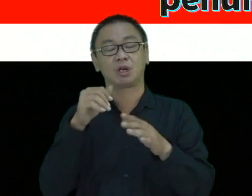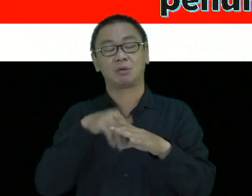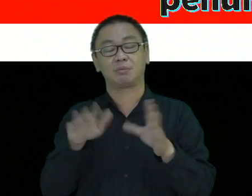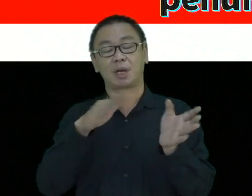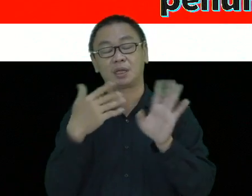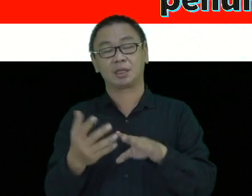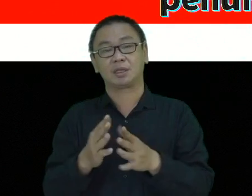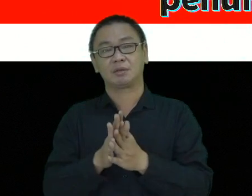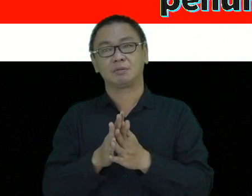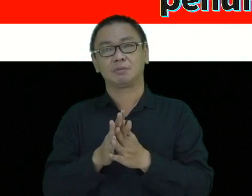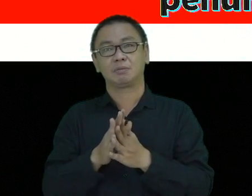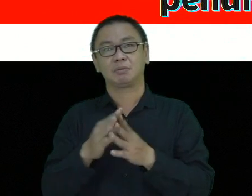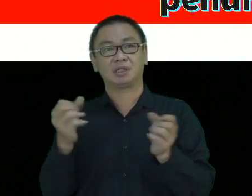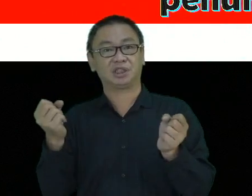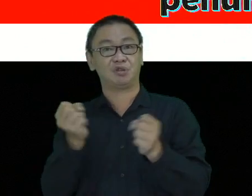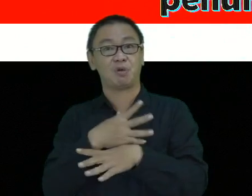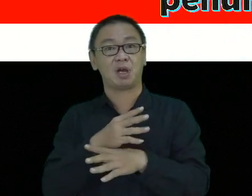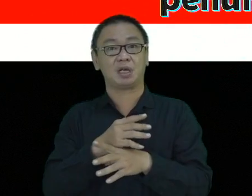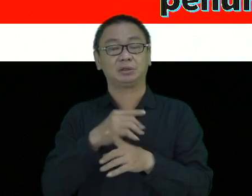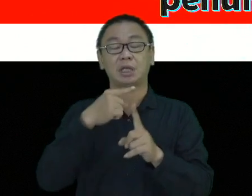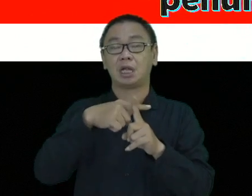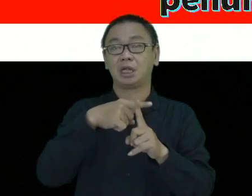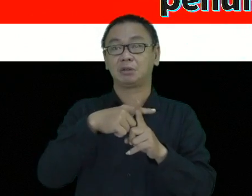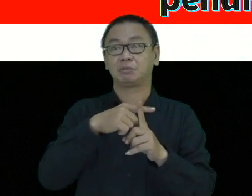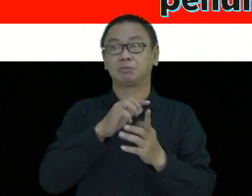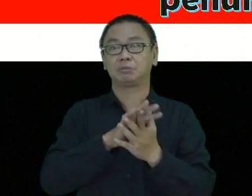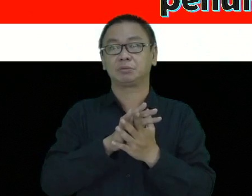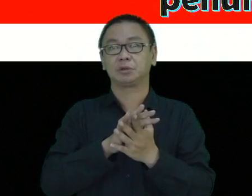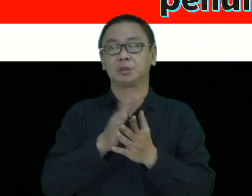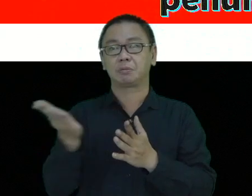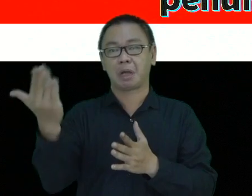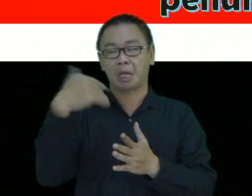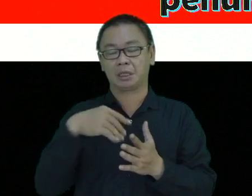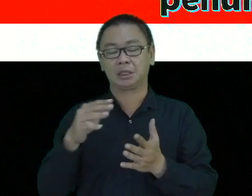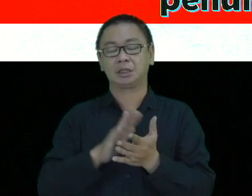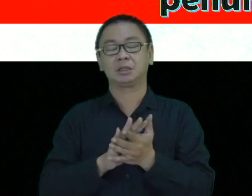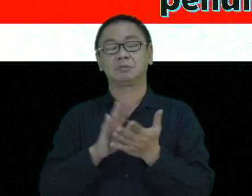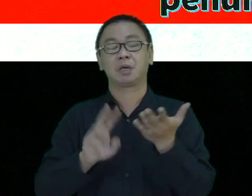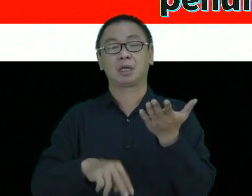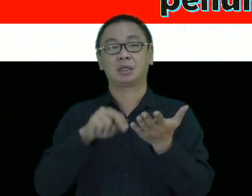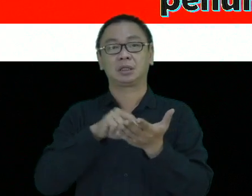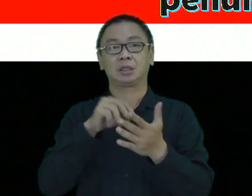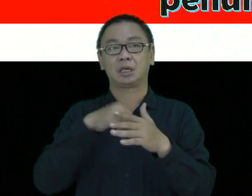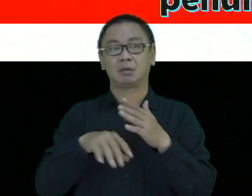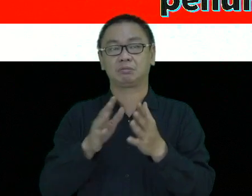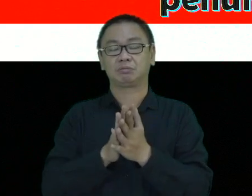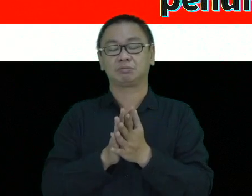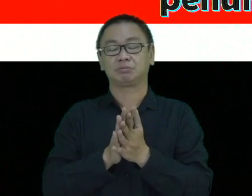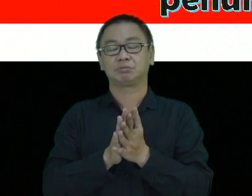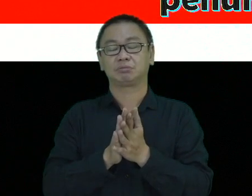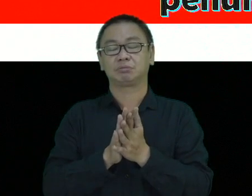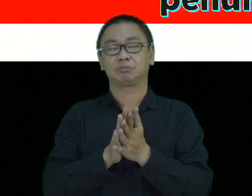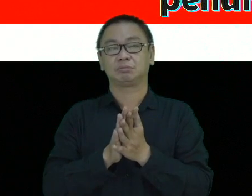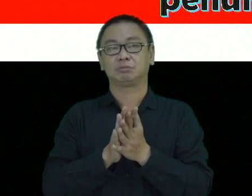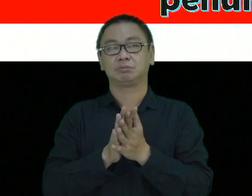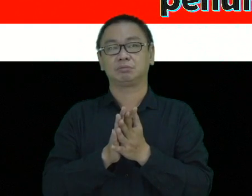peristiwa salib kembali dibangkitkan dalam peristiwa kebangkitan Yesus. Jadi ketika